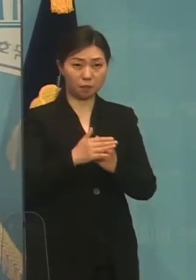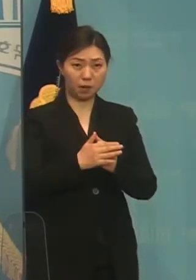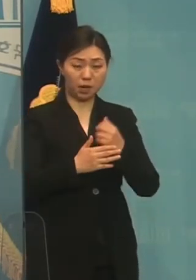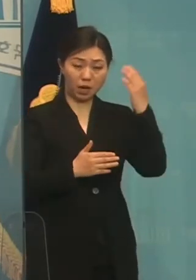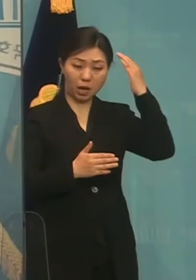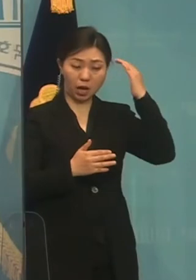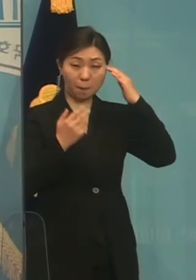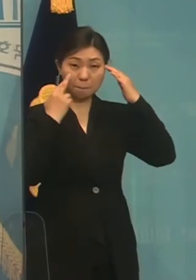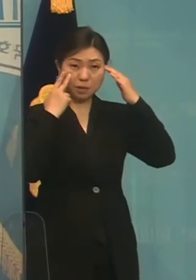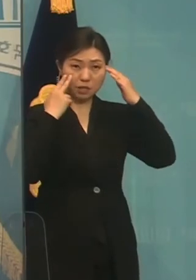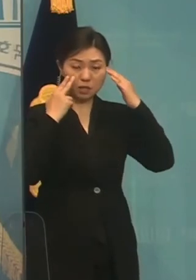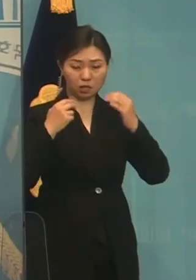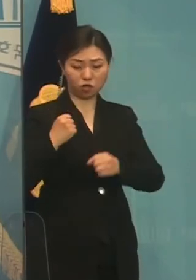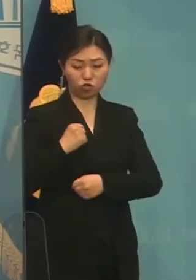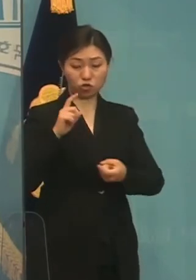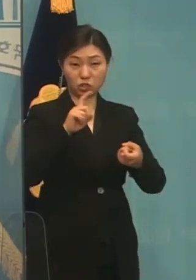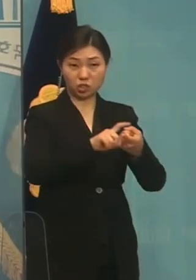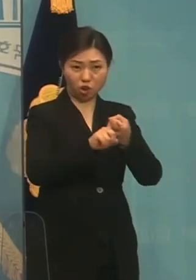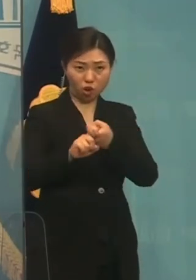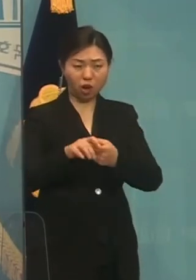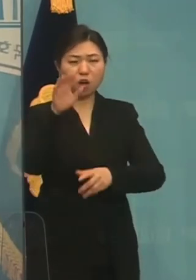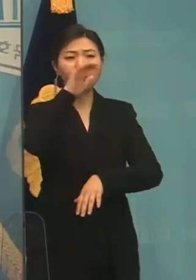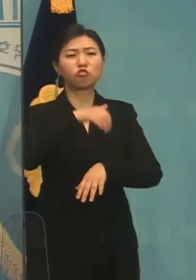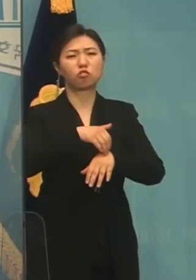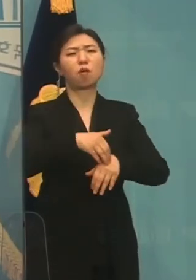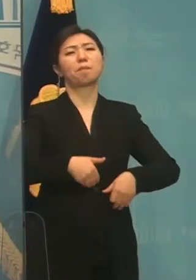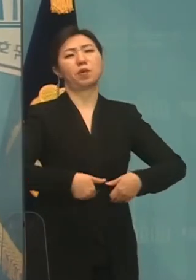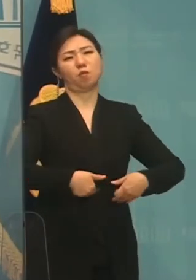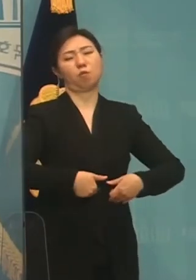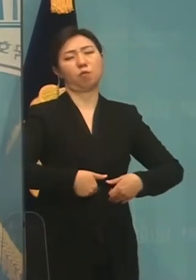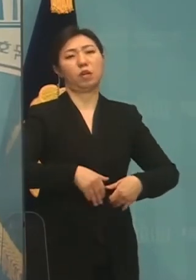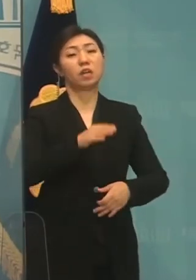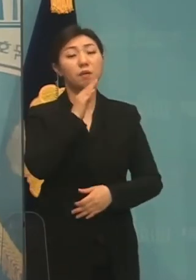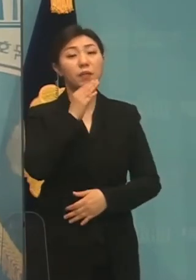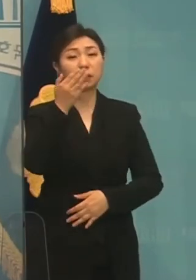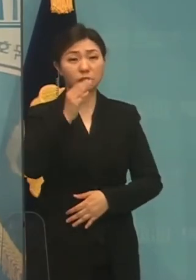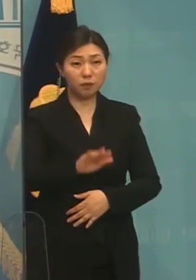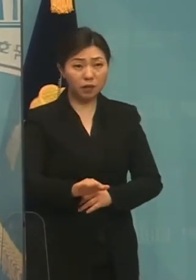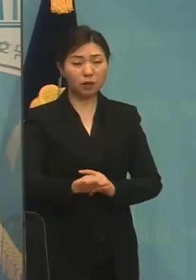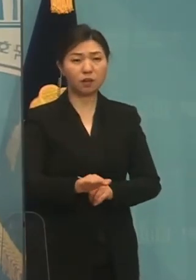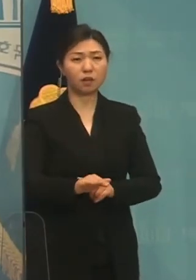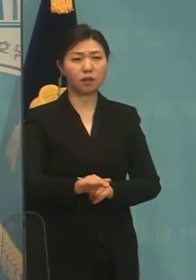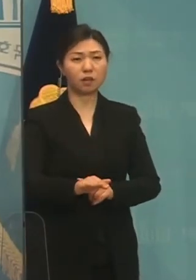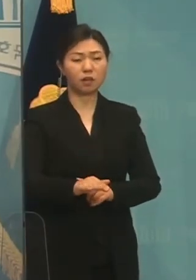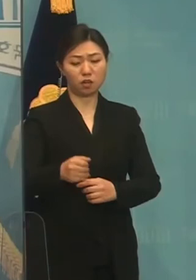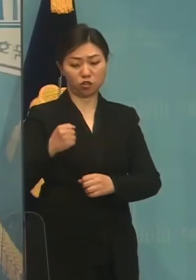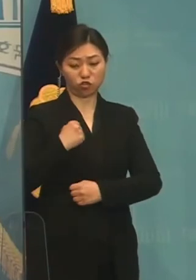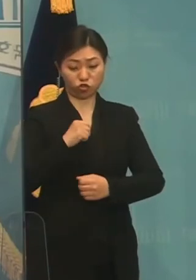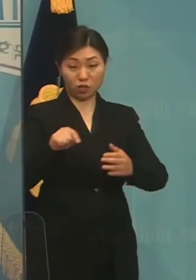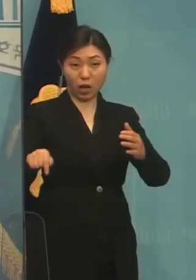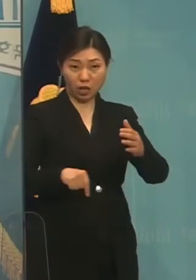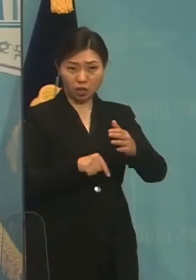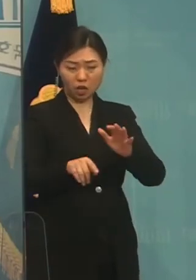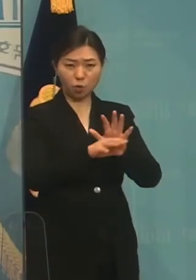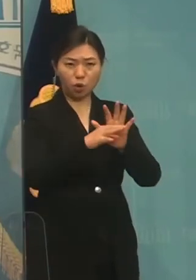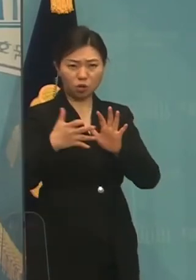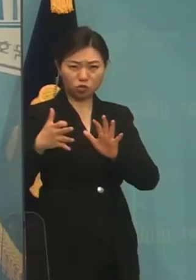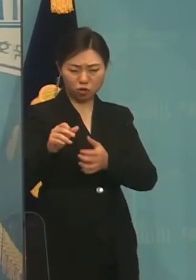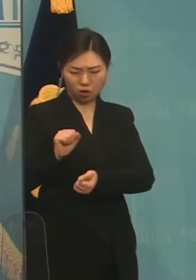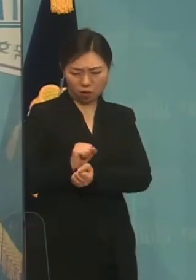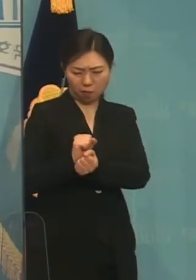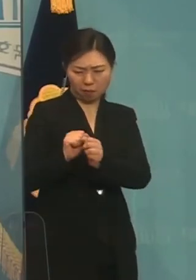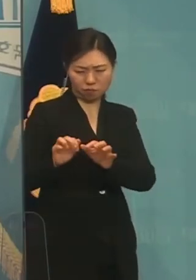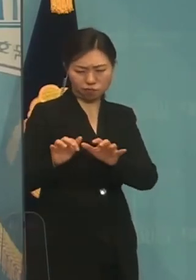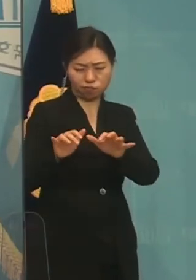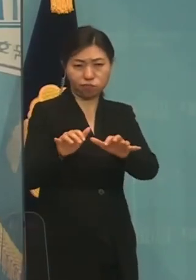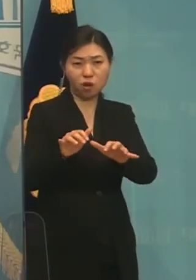훈련이 일정한 필요성에도 불구하고 다시 군대 내에 이 코로나